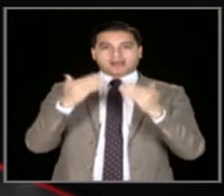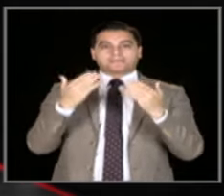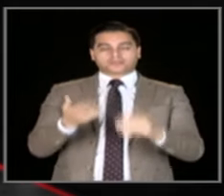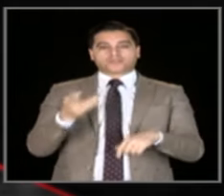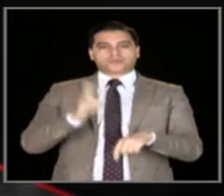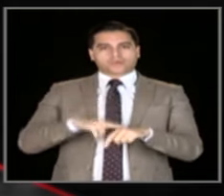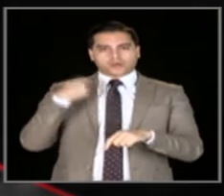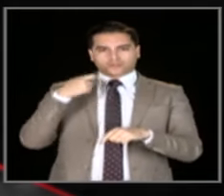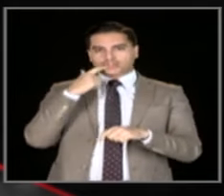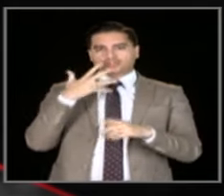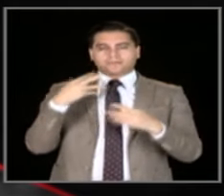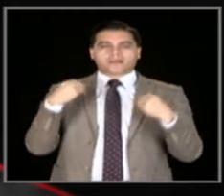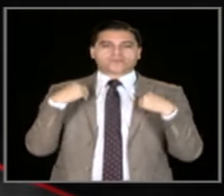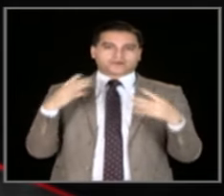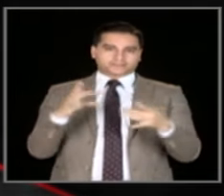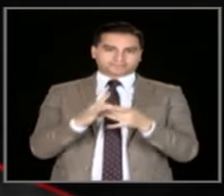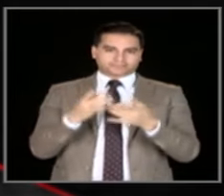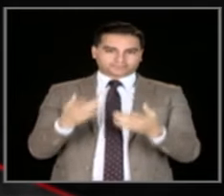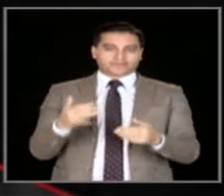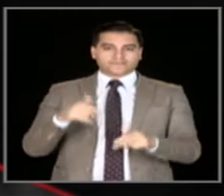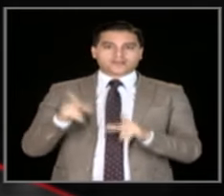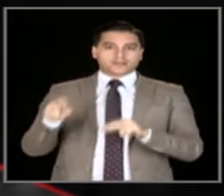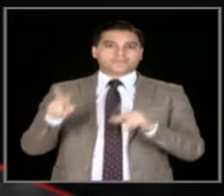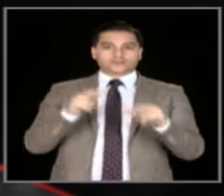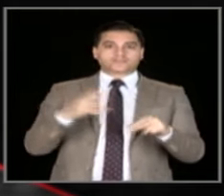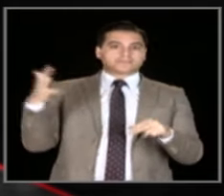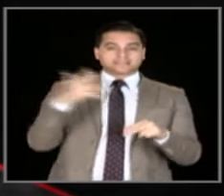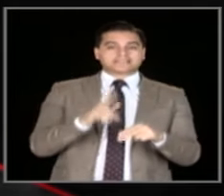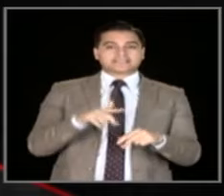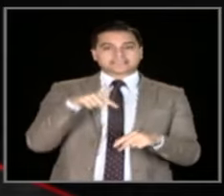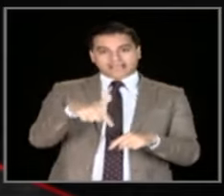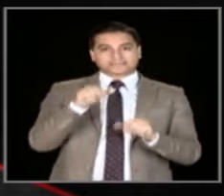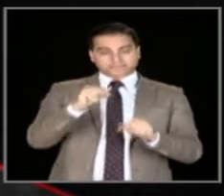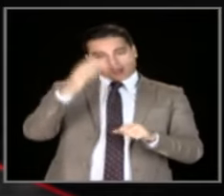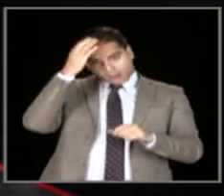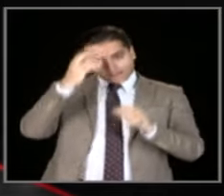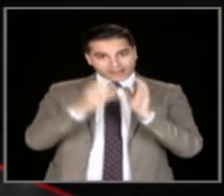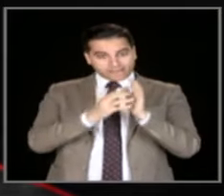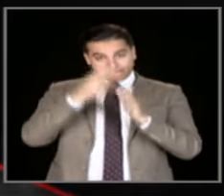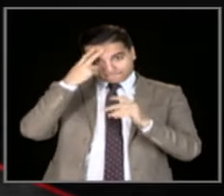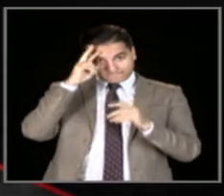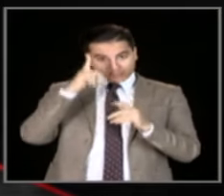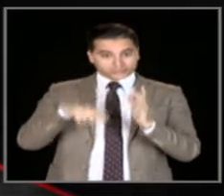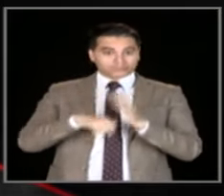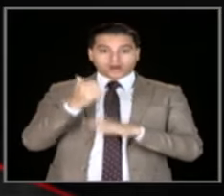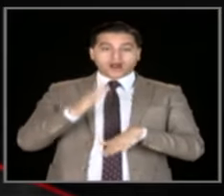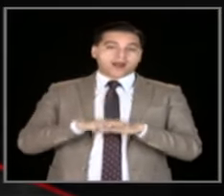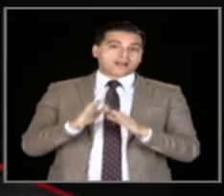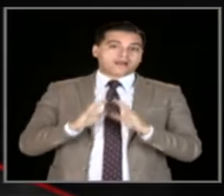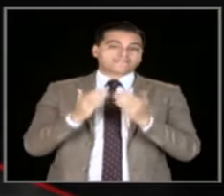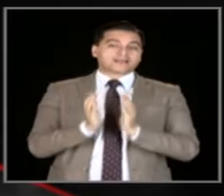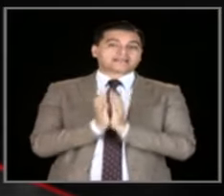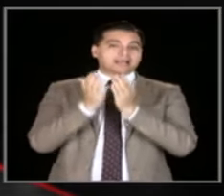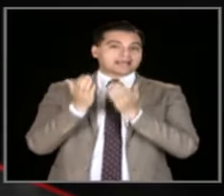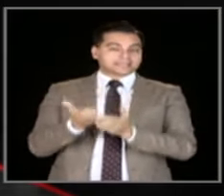بنك اهل مصر، ووزارة الشباب والرياضة. في الموسم السادس من العباقرة جامعات، مين يا ترى اللي حيفوز